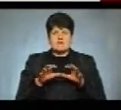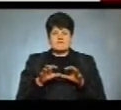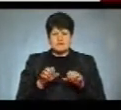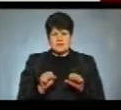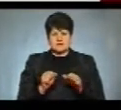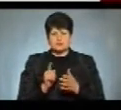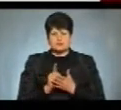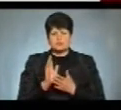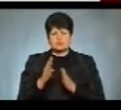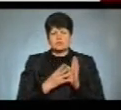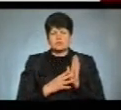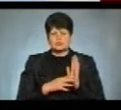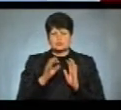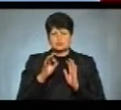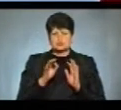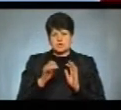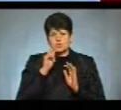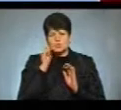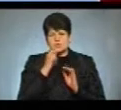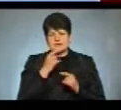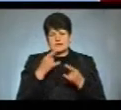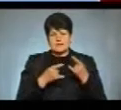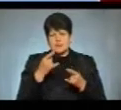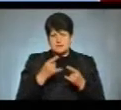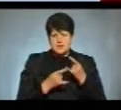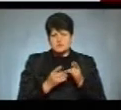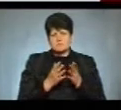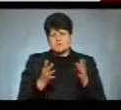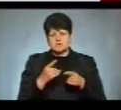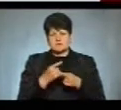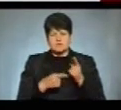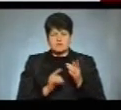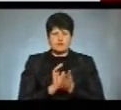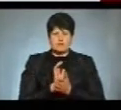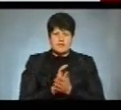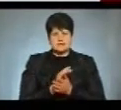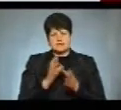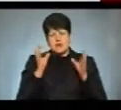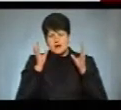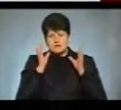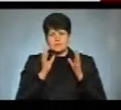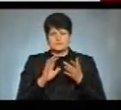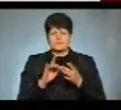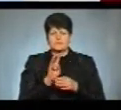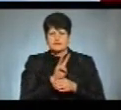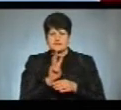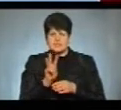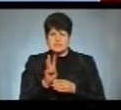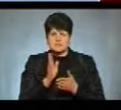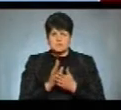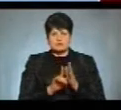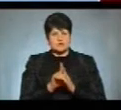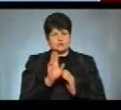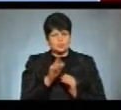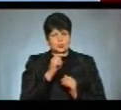щонайменше 90% контенту українською на телебаченні, більше половини – в пресі та на радіо. Сайти мають завантажуватися спершу